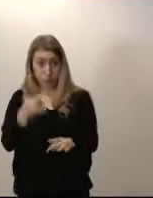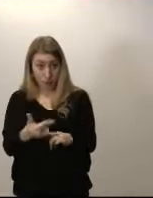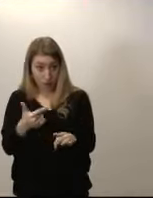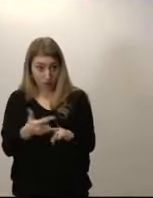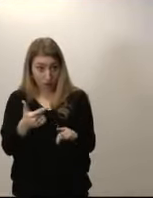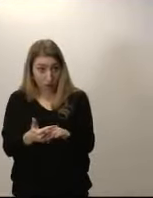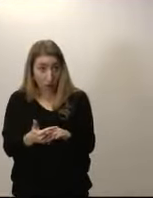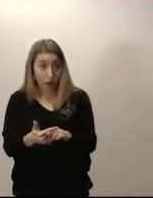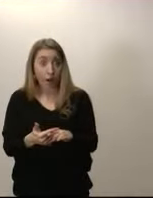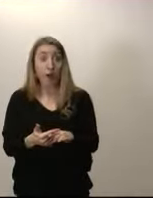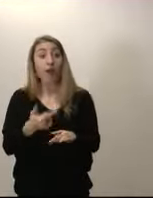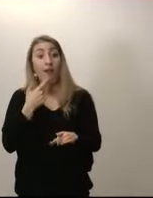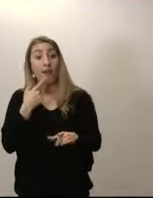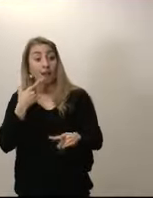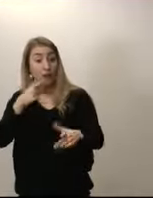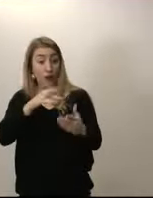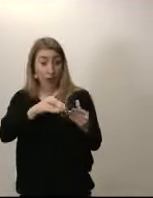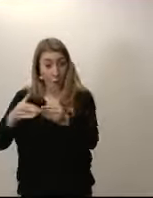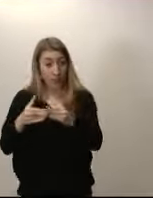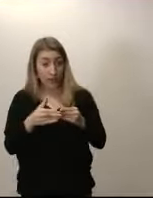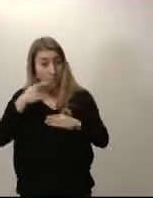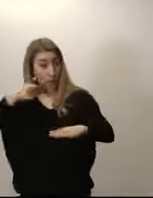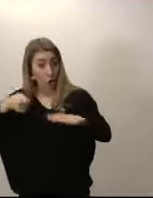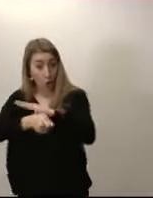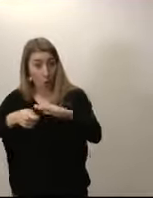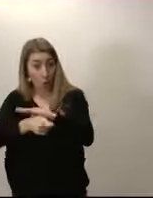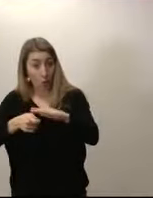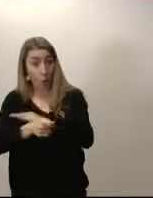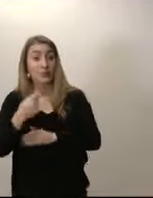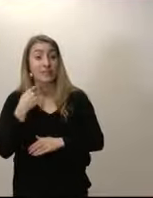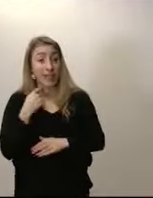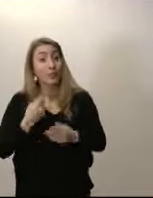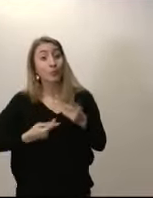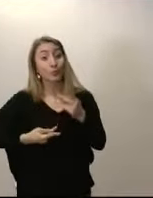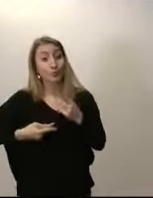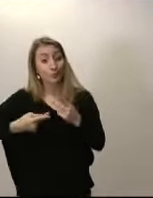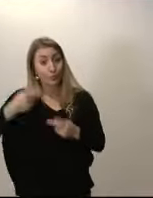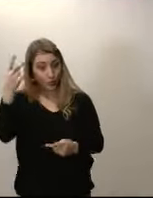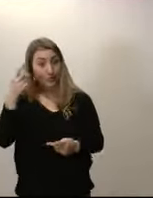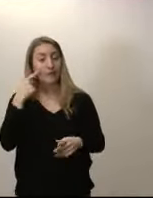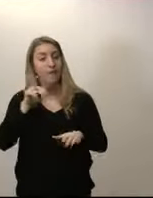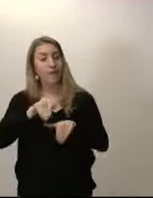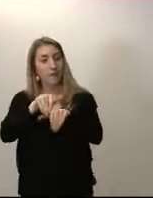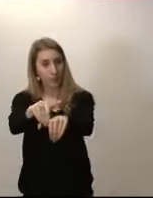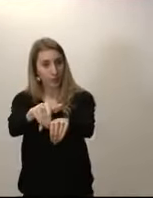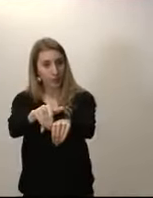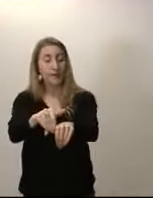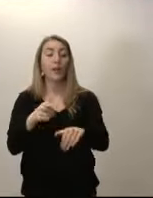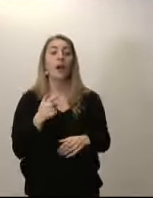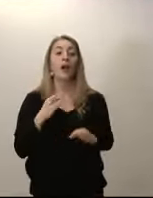dettes qu'elle n'emprunte. C'est un virage qui ne fera que s'accentuer. Les recettes restent